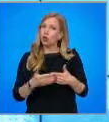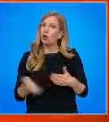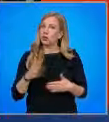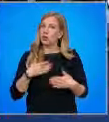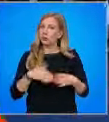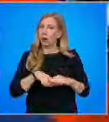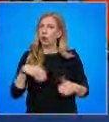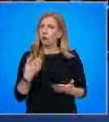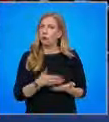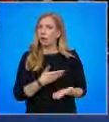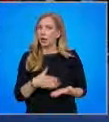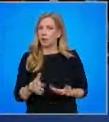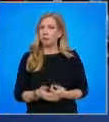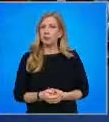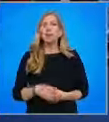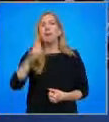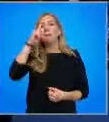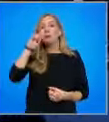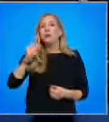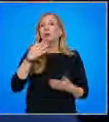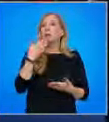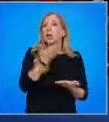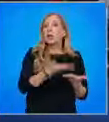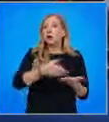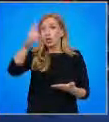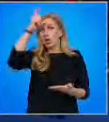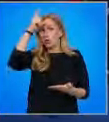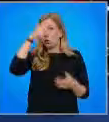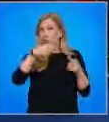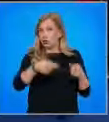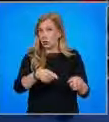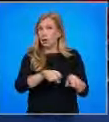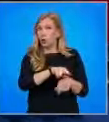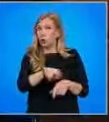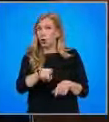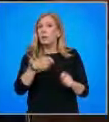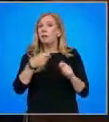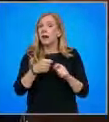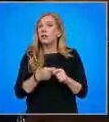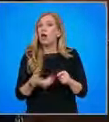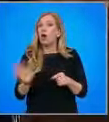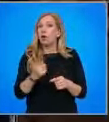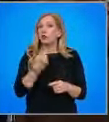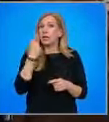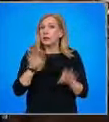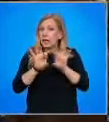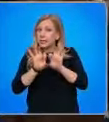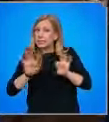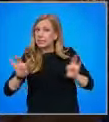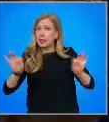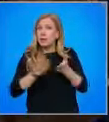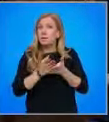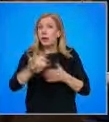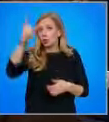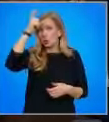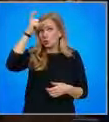има. Руският президент Путин предложи на турския си колега Ердоган изграждането на още една газопреносна система през